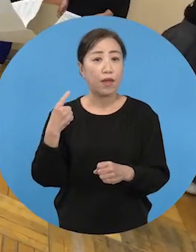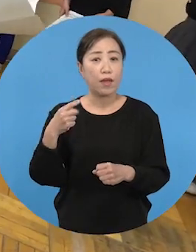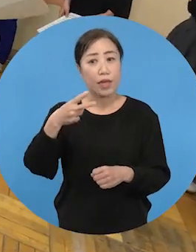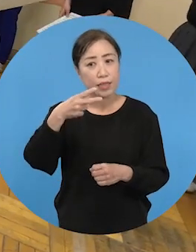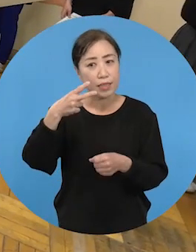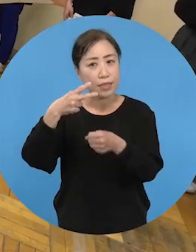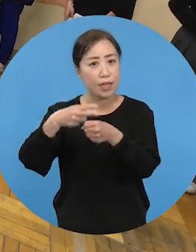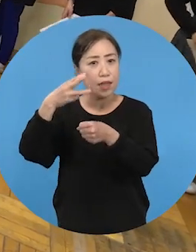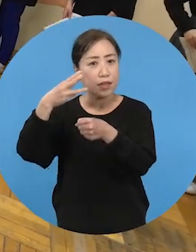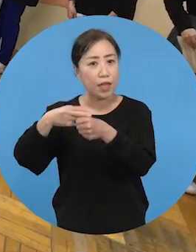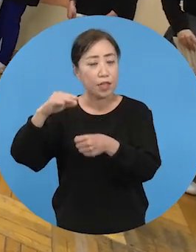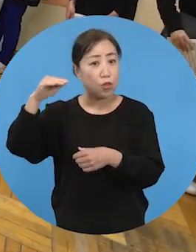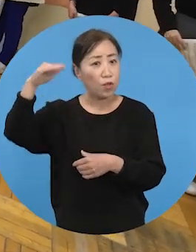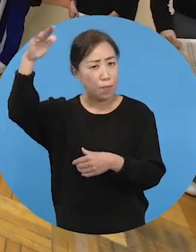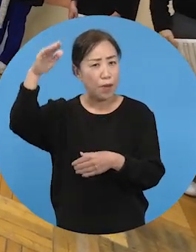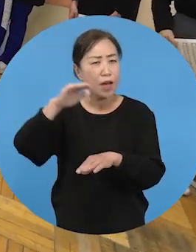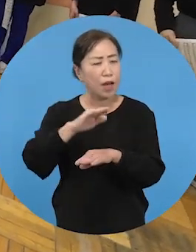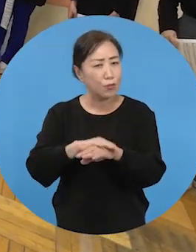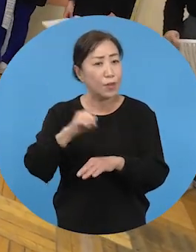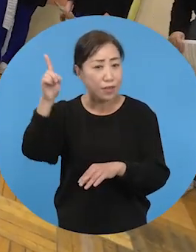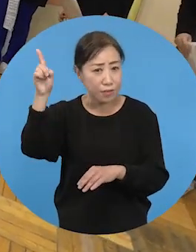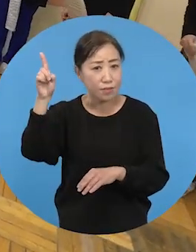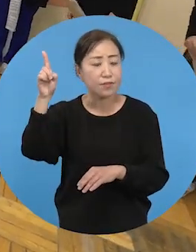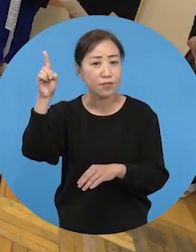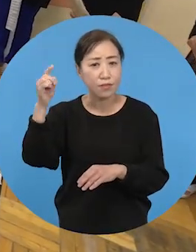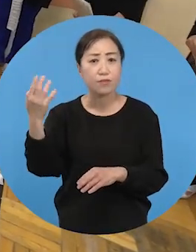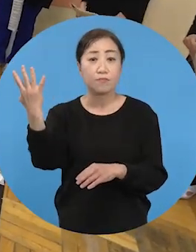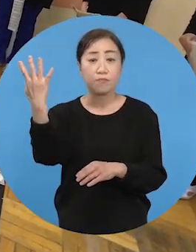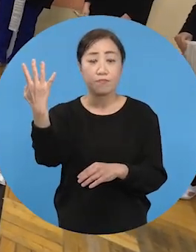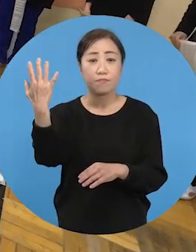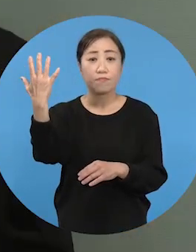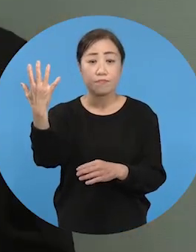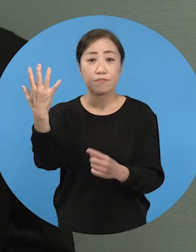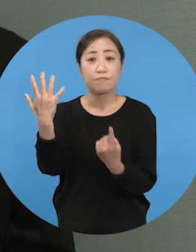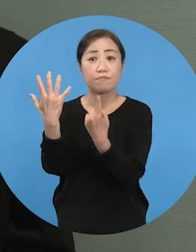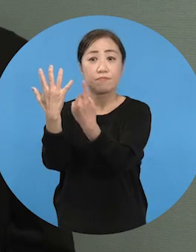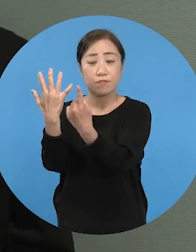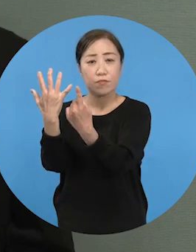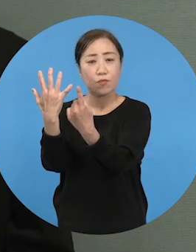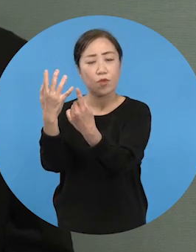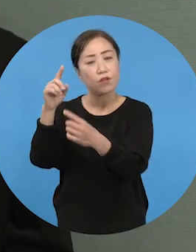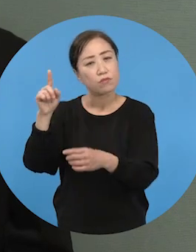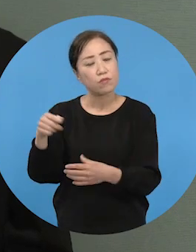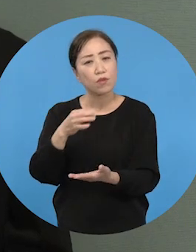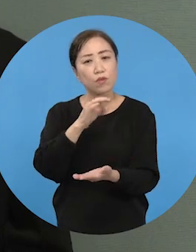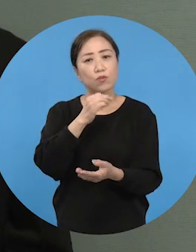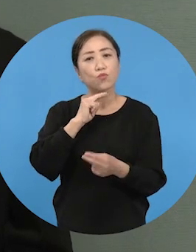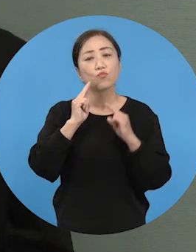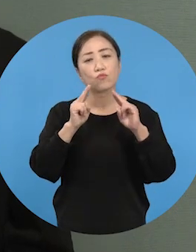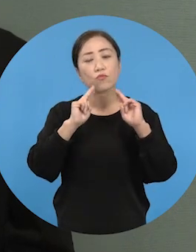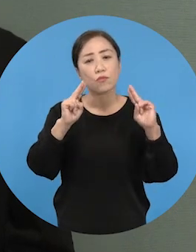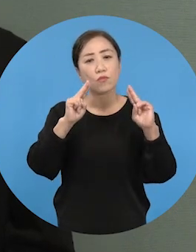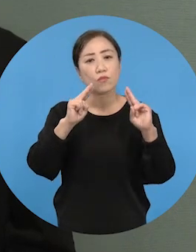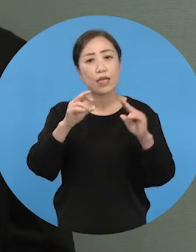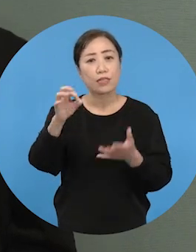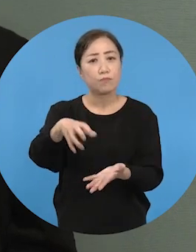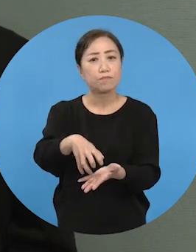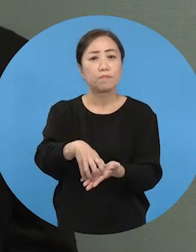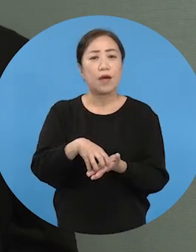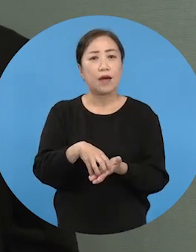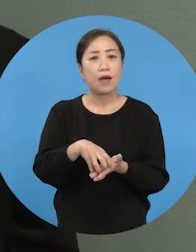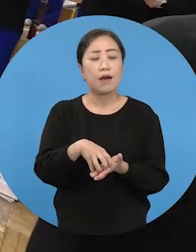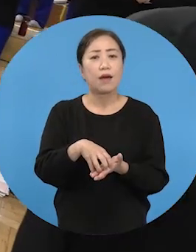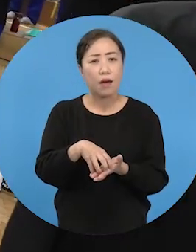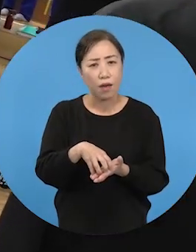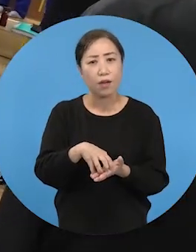年生と2年生がいて、上手い人たちに囲まれて、なんか歌ってたら金賞取れちゃったなっていう気持ちがちょっと